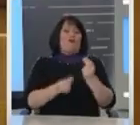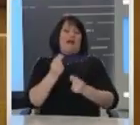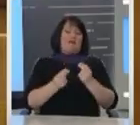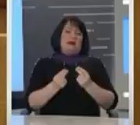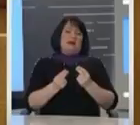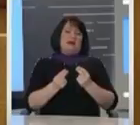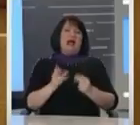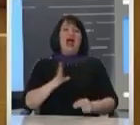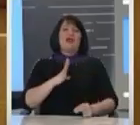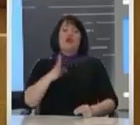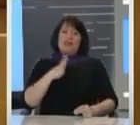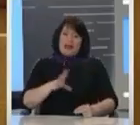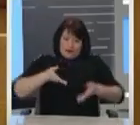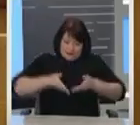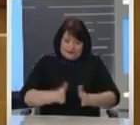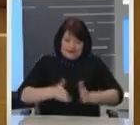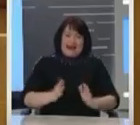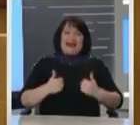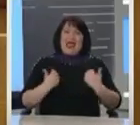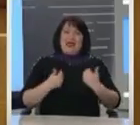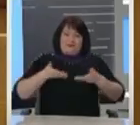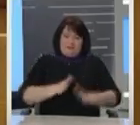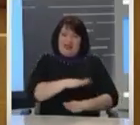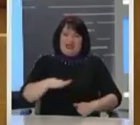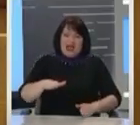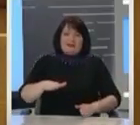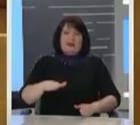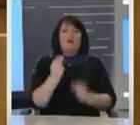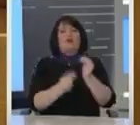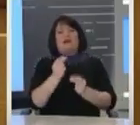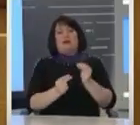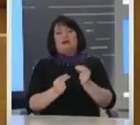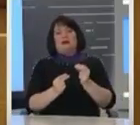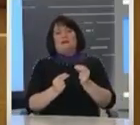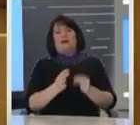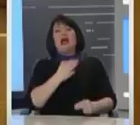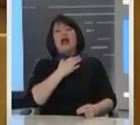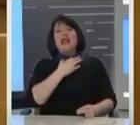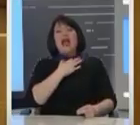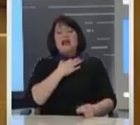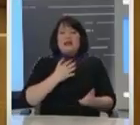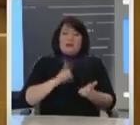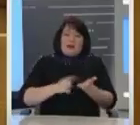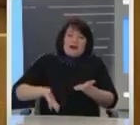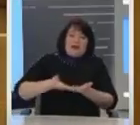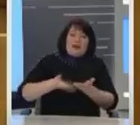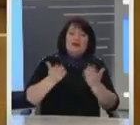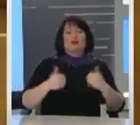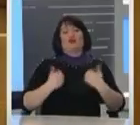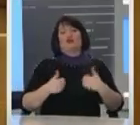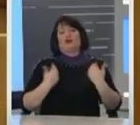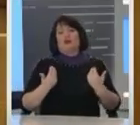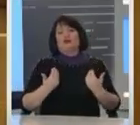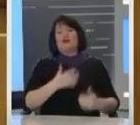τους ανθρώπους που θέλουν να κάνουν οικογένεια στα νιάτα τους. Υπάρχει λοιπόν ανάγκη για μεταφορά πόρων προς τη νέα γενιά. Και δεν μπορούμε